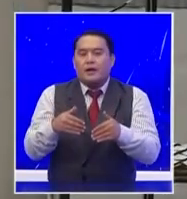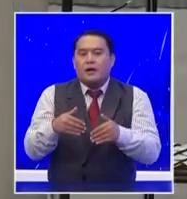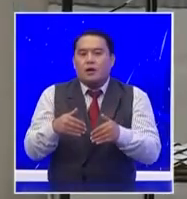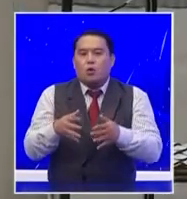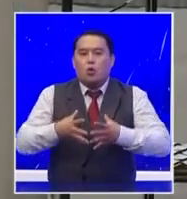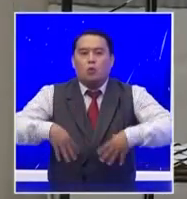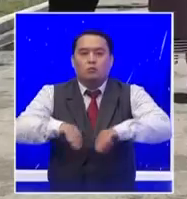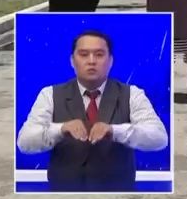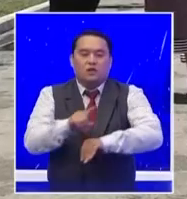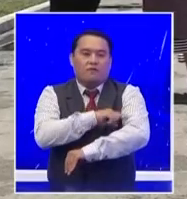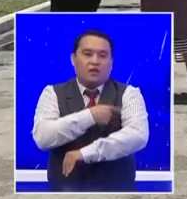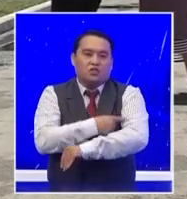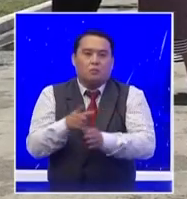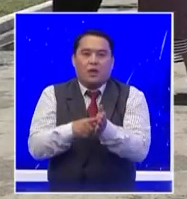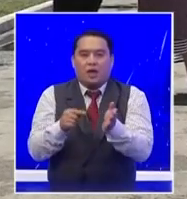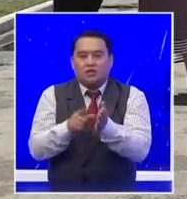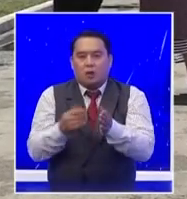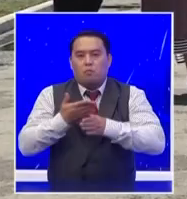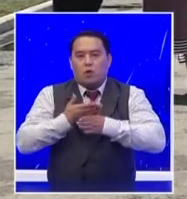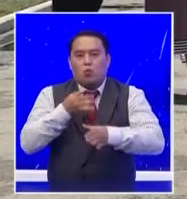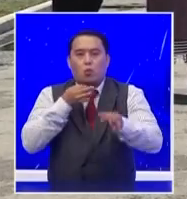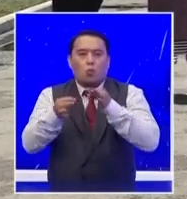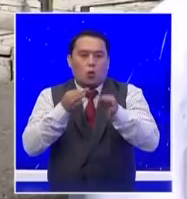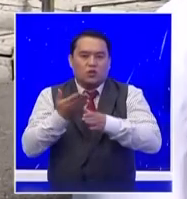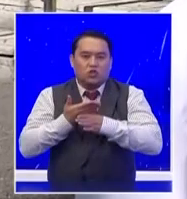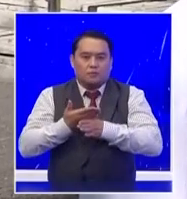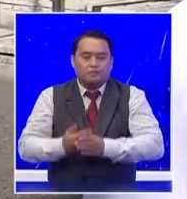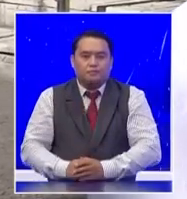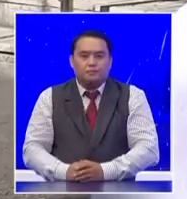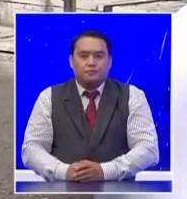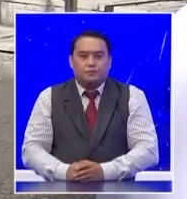общей беды и врачи-пенсионеры. Они оказывают консультативную помощь.